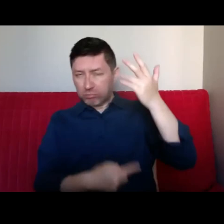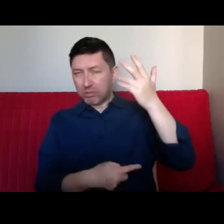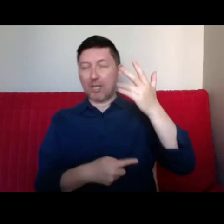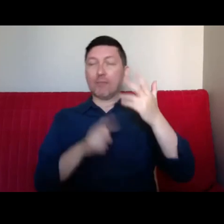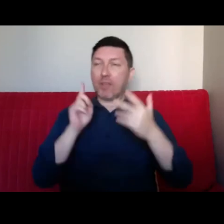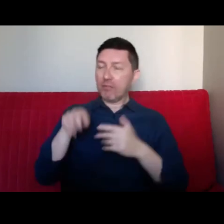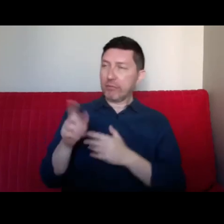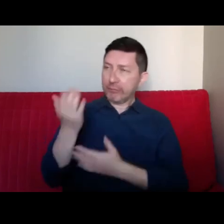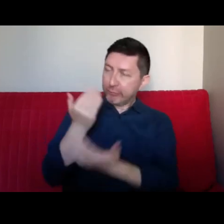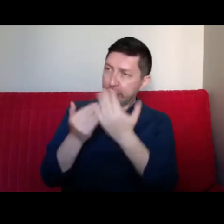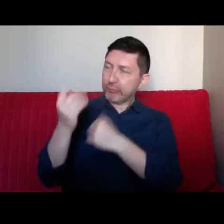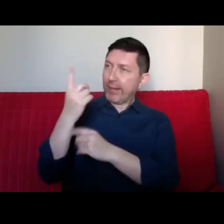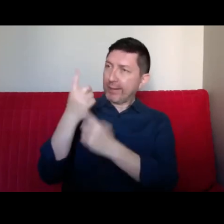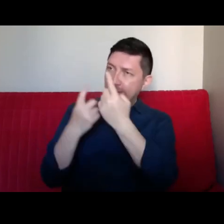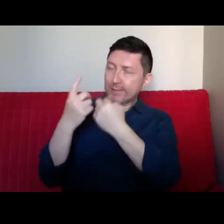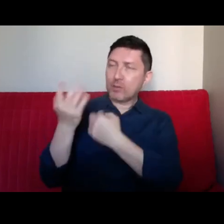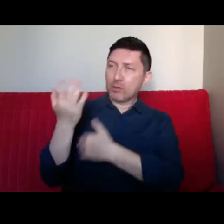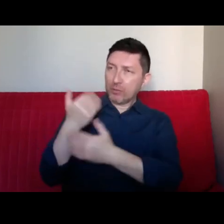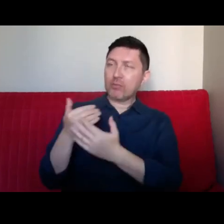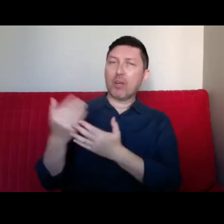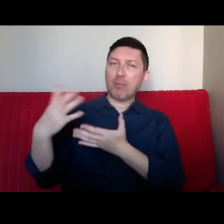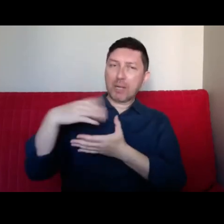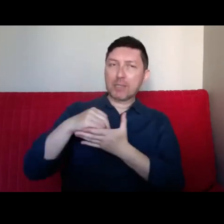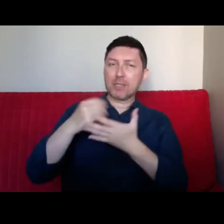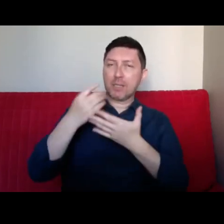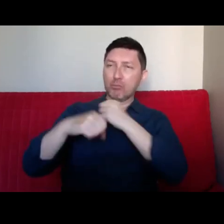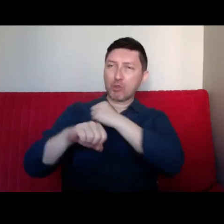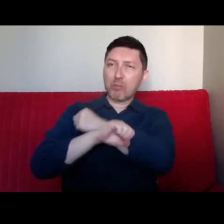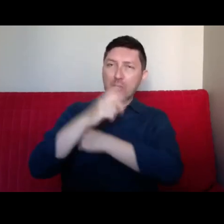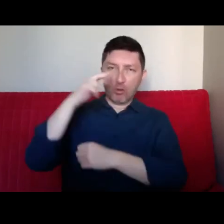qu'elles puissent rejoindre la semaine européenne et devenir partie prenante.